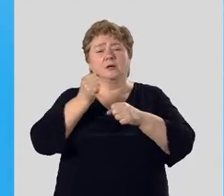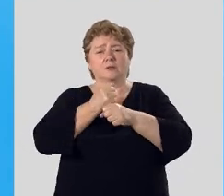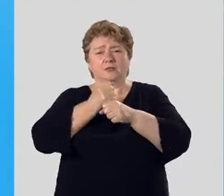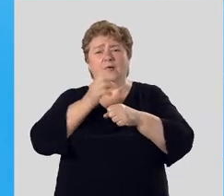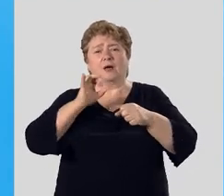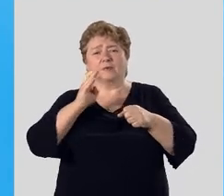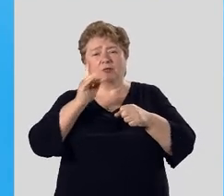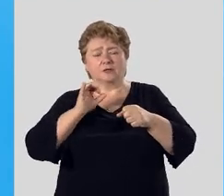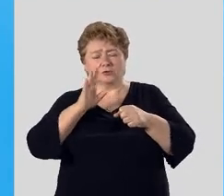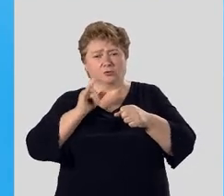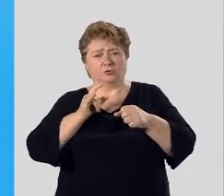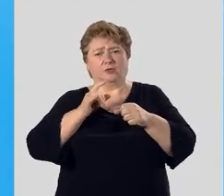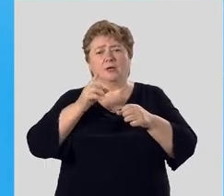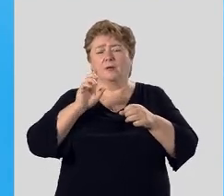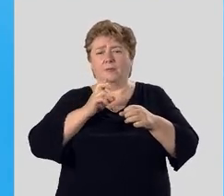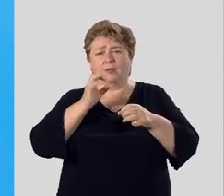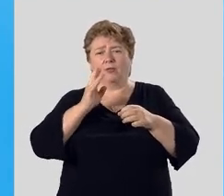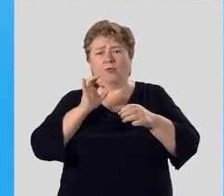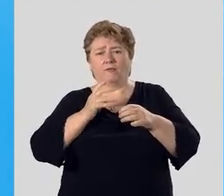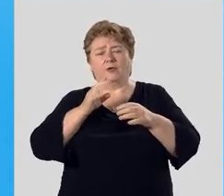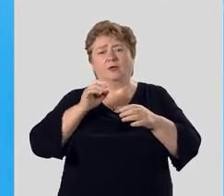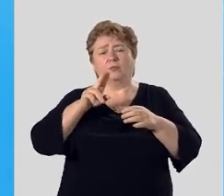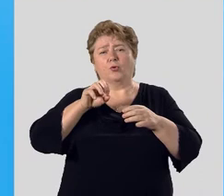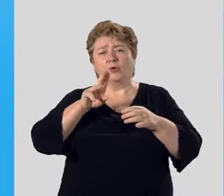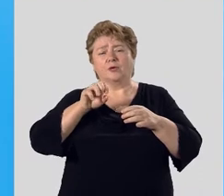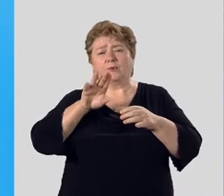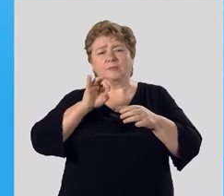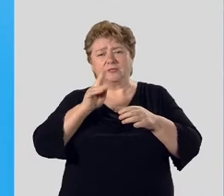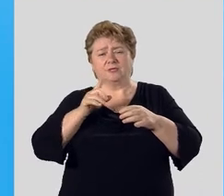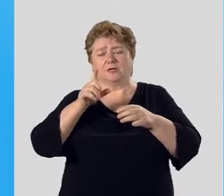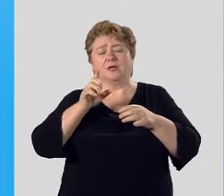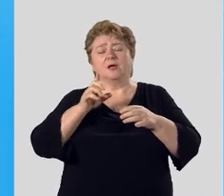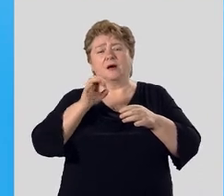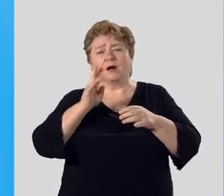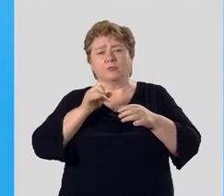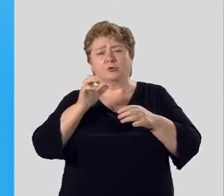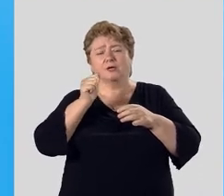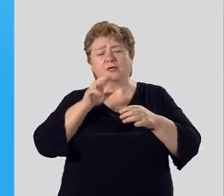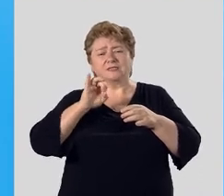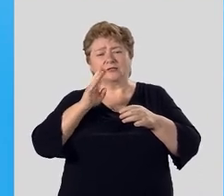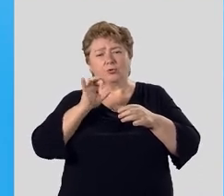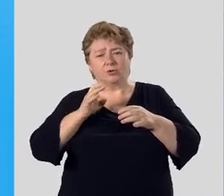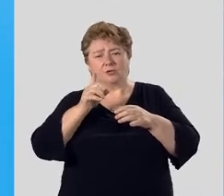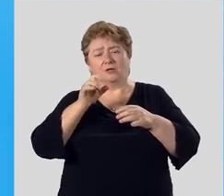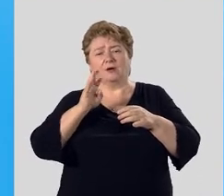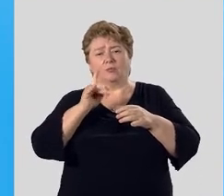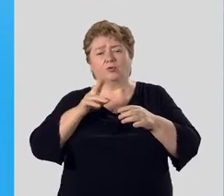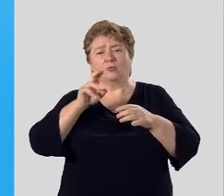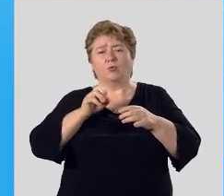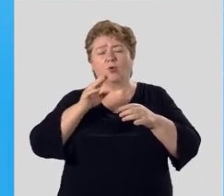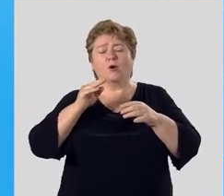производные аминокислот, белковые и полипептидные гормоны, стероидные гормоны.